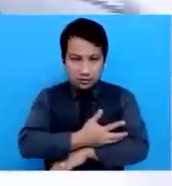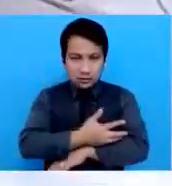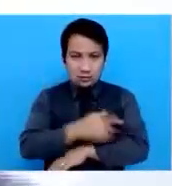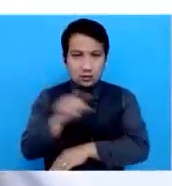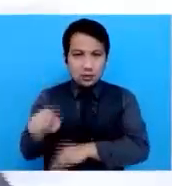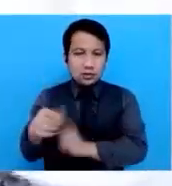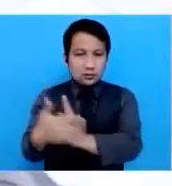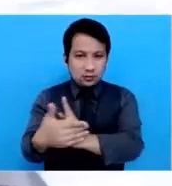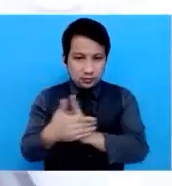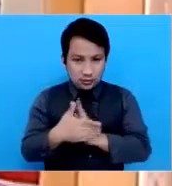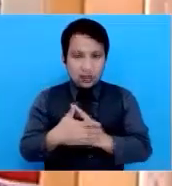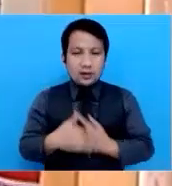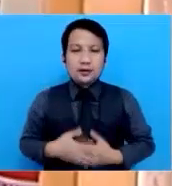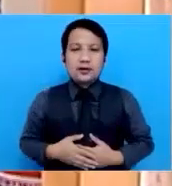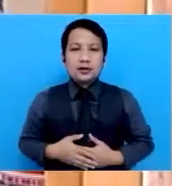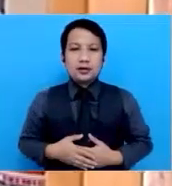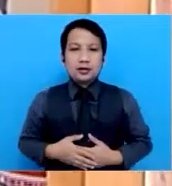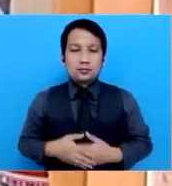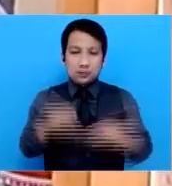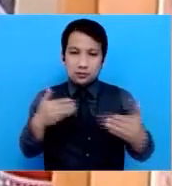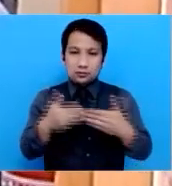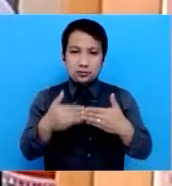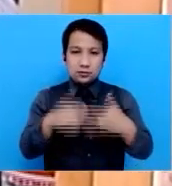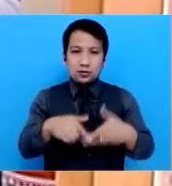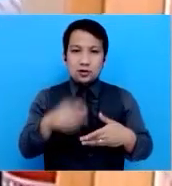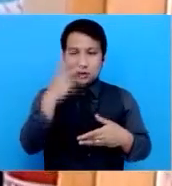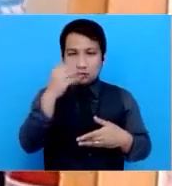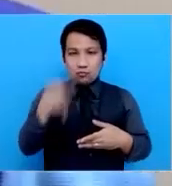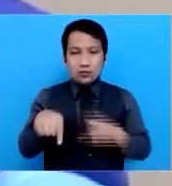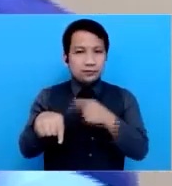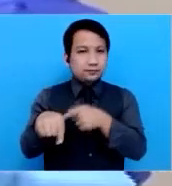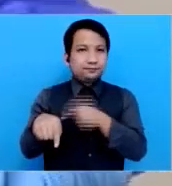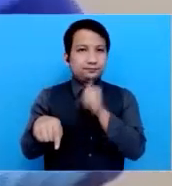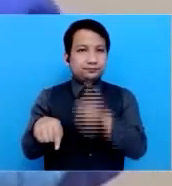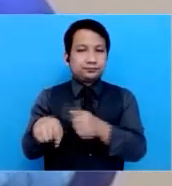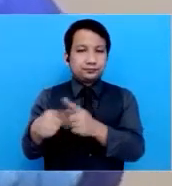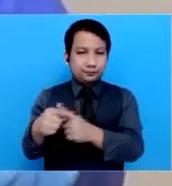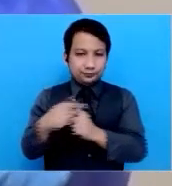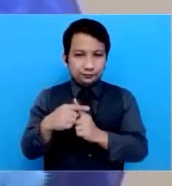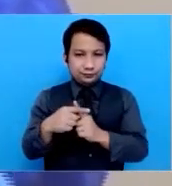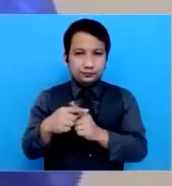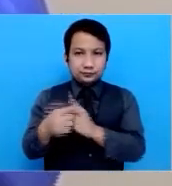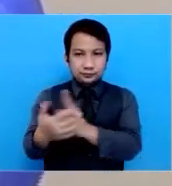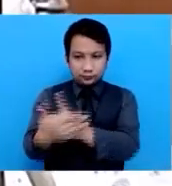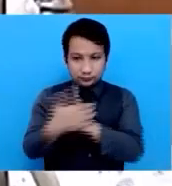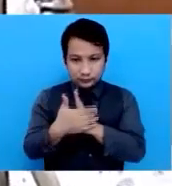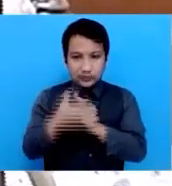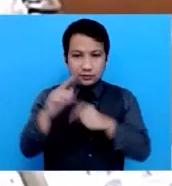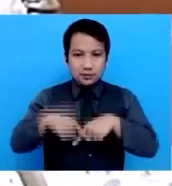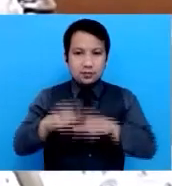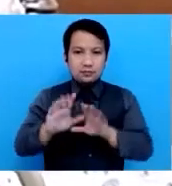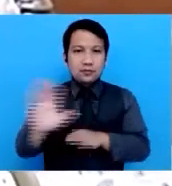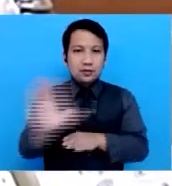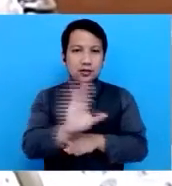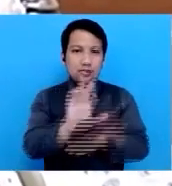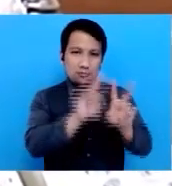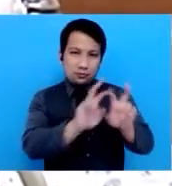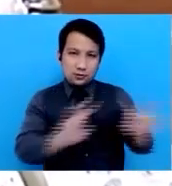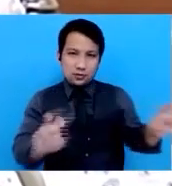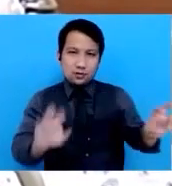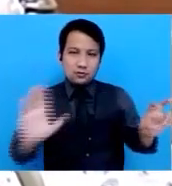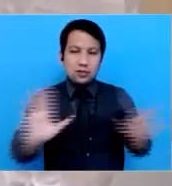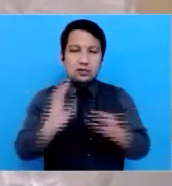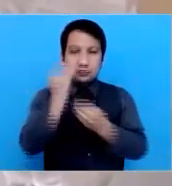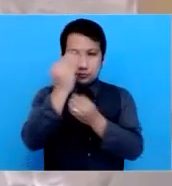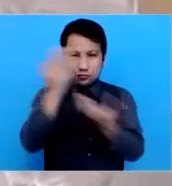quarantine period. Ang close contact nila, pwedeng hindi mag-quarantine. Pero depende ulit yan sa pagsusuri ng Infection Prevention